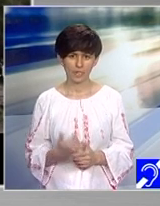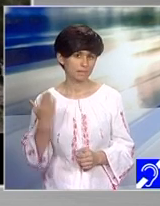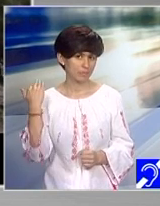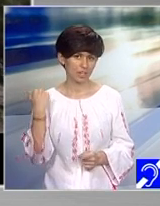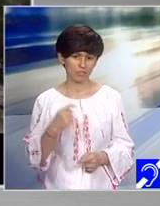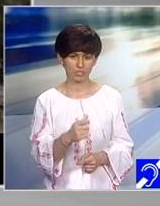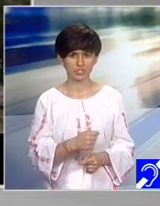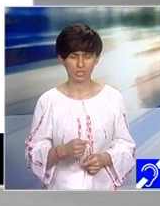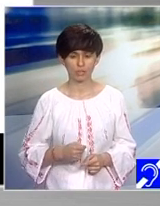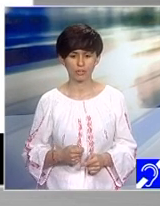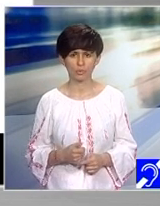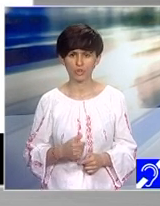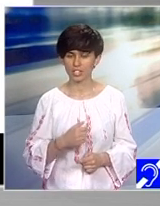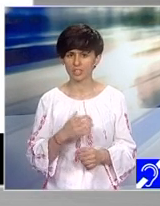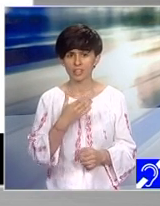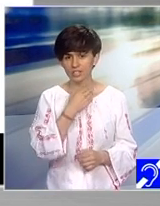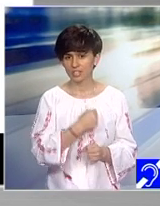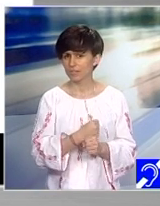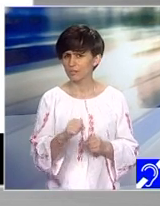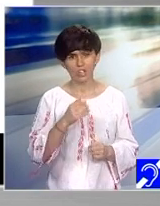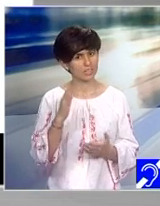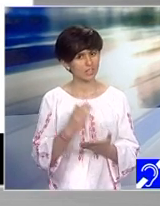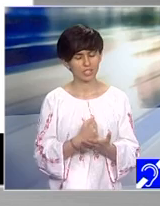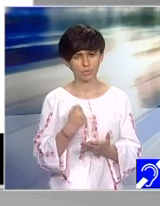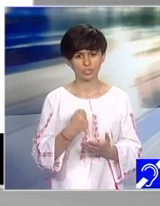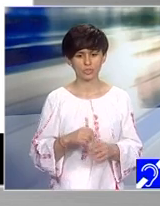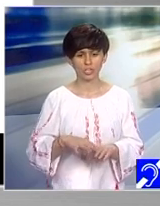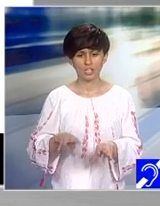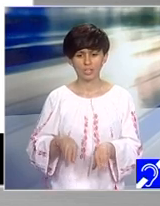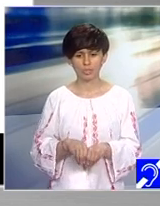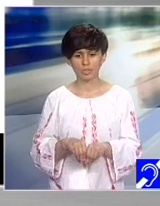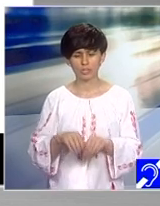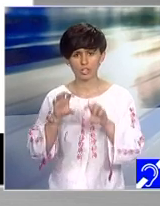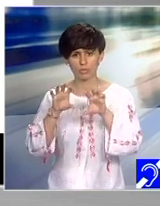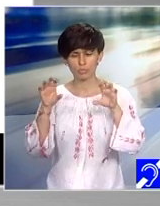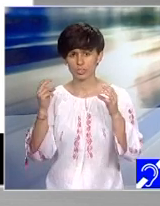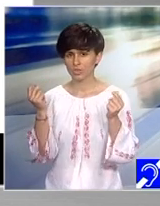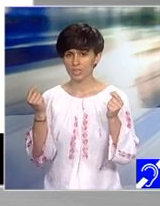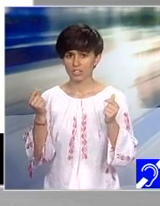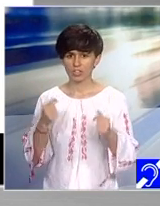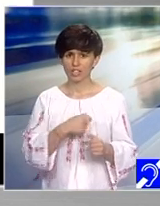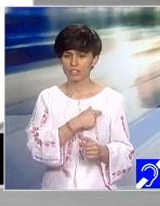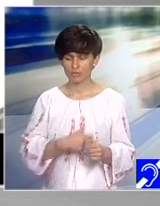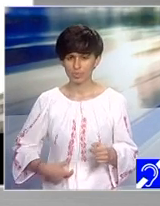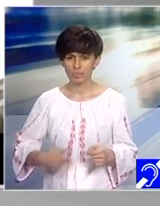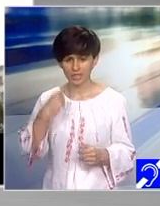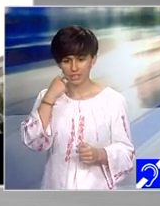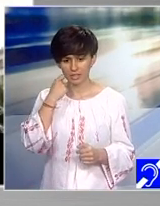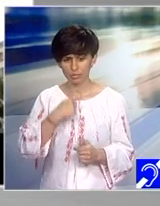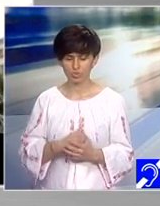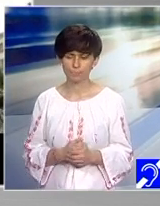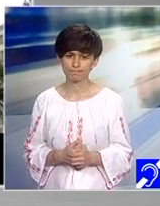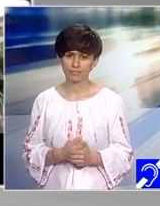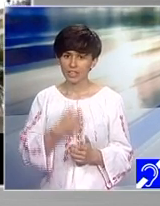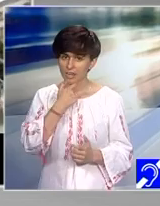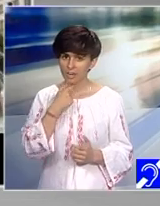proiect. Un proiect foarte reușit. Foarte reușit, împreună cu Muzeul Etnografic al Transilvaniei și cu Primăria Cluj. Am așezat și anul ăsta